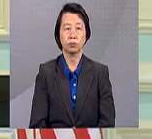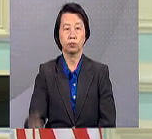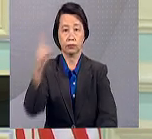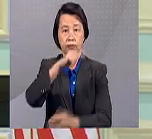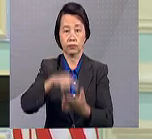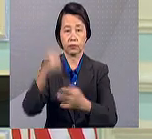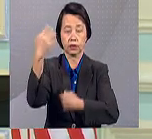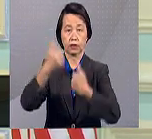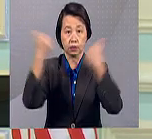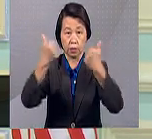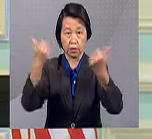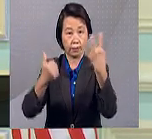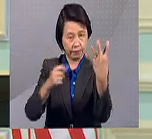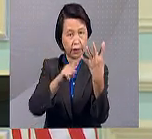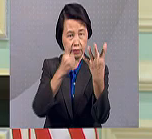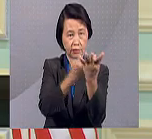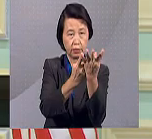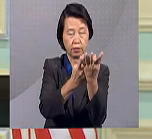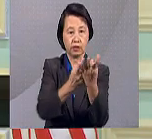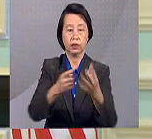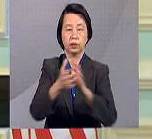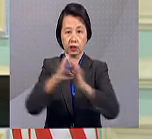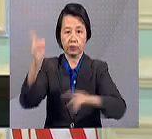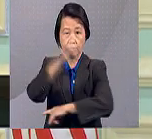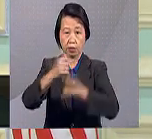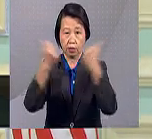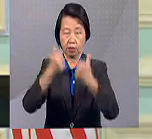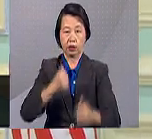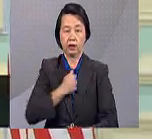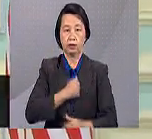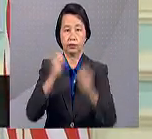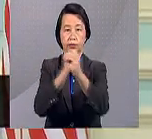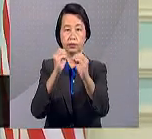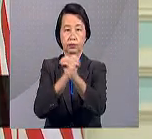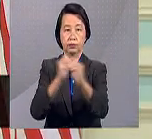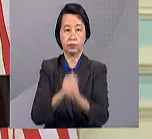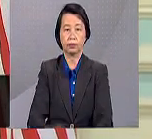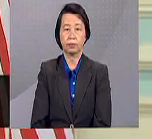wabarakatuh. Hari ini raya keempat ya. Raya keempat. Selamat hari raya. Maaf lahir dan batin.